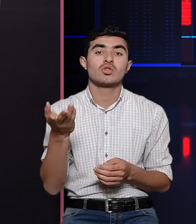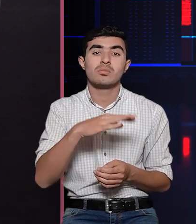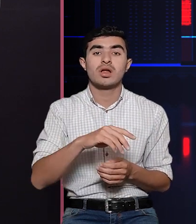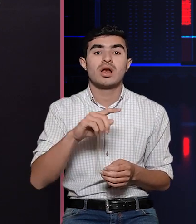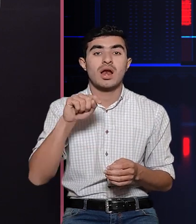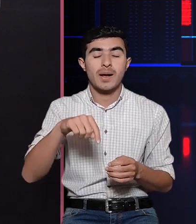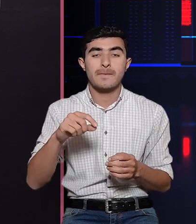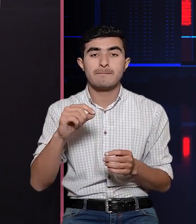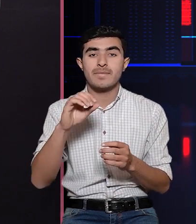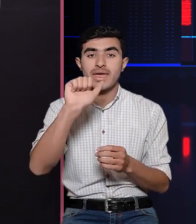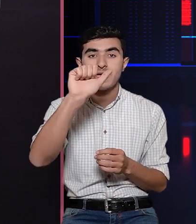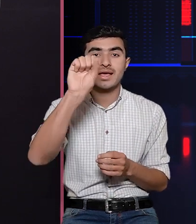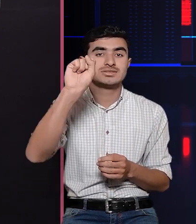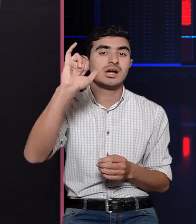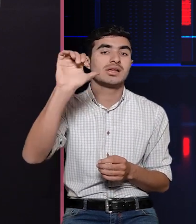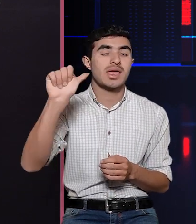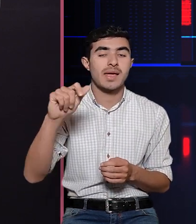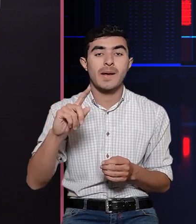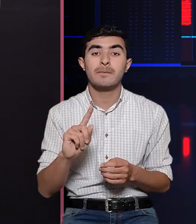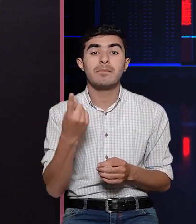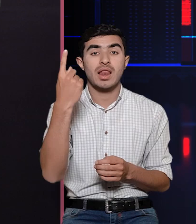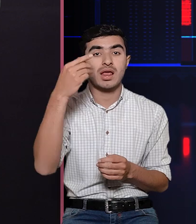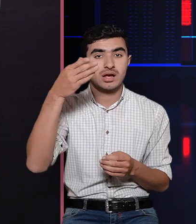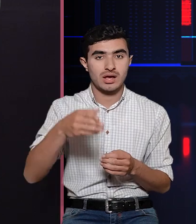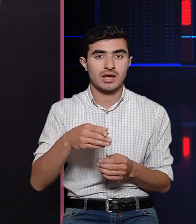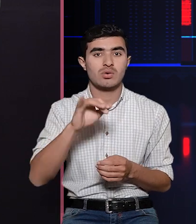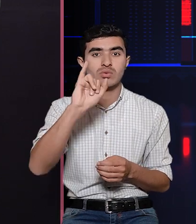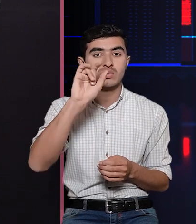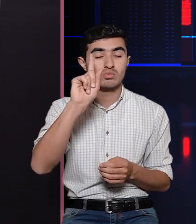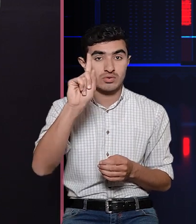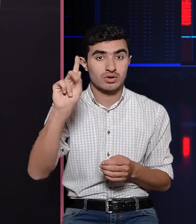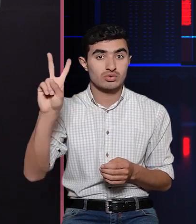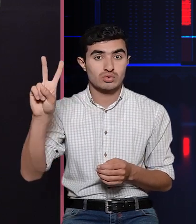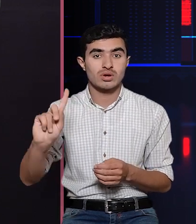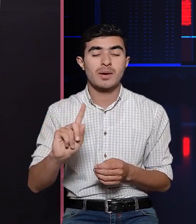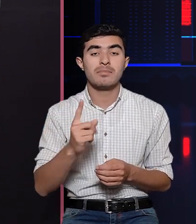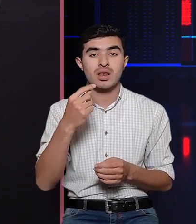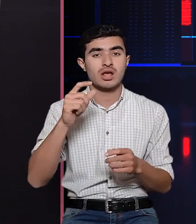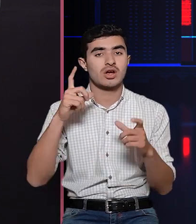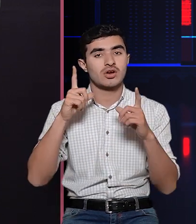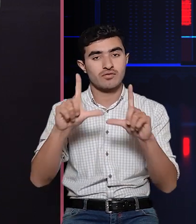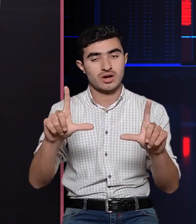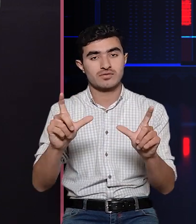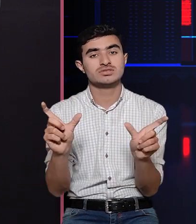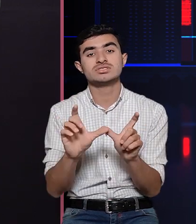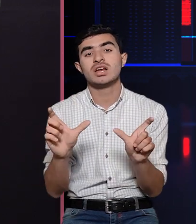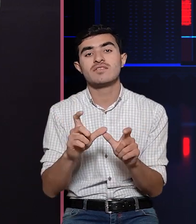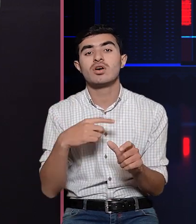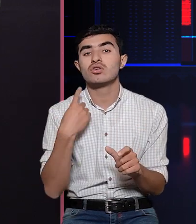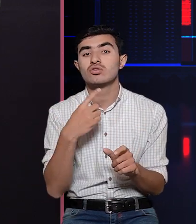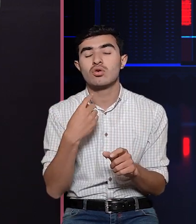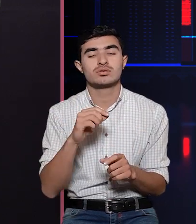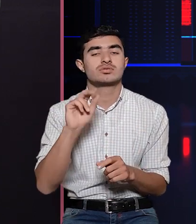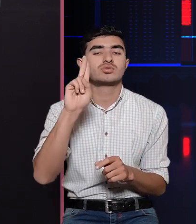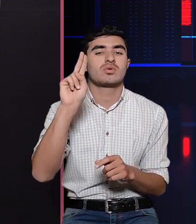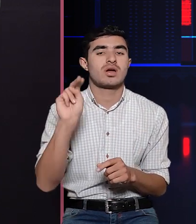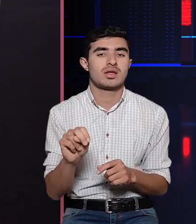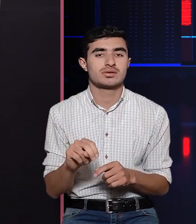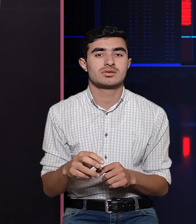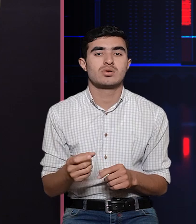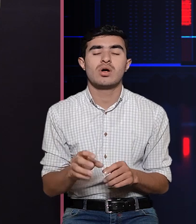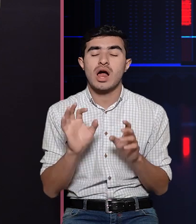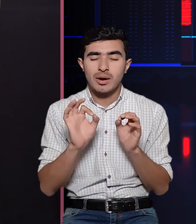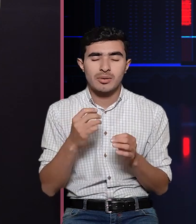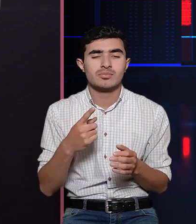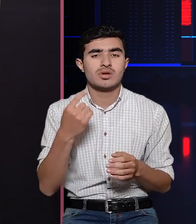سرٹیفائی کیا ہے۔ کوئی بھی چیز ناممکن نہیں جب آپ کی کلیئر ویژن ہو، محنت،